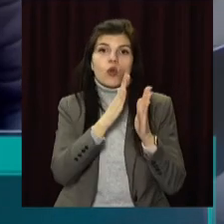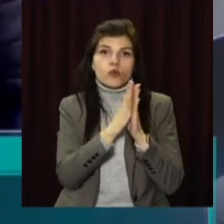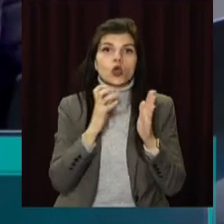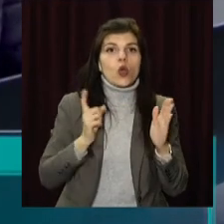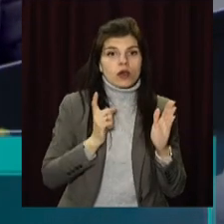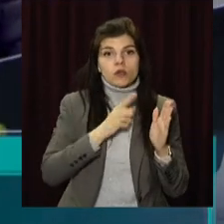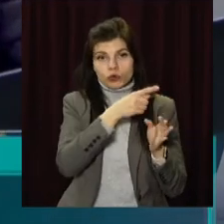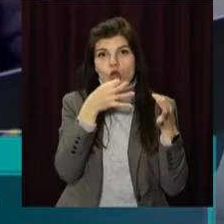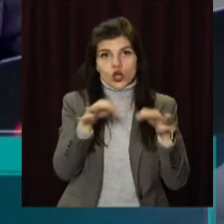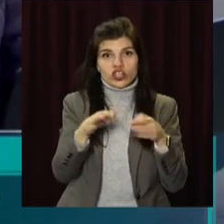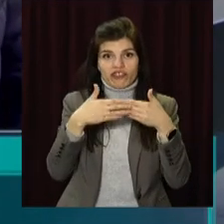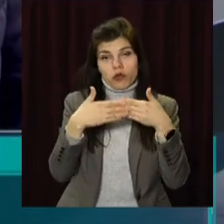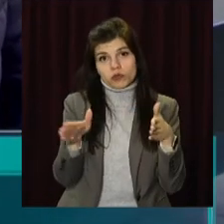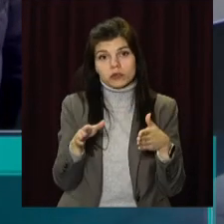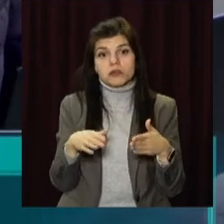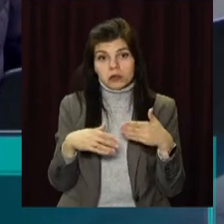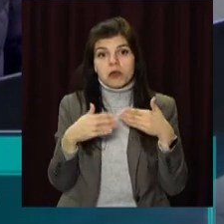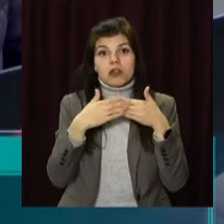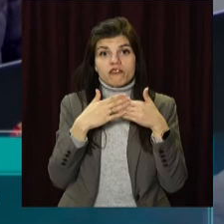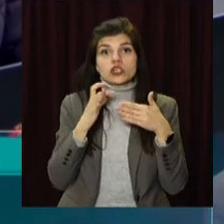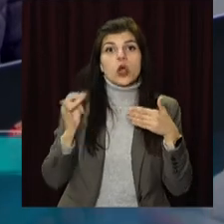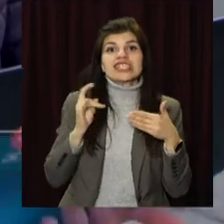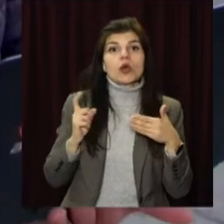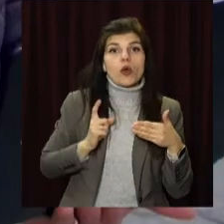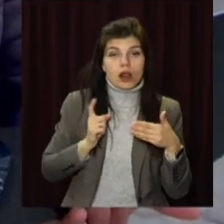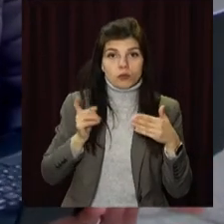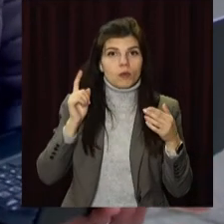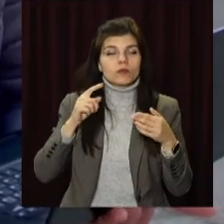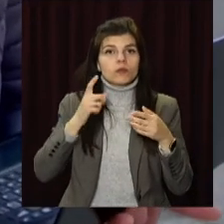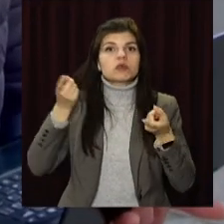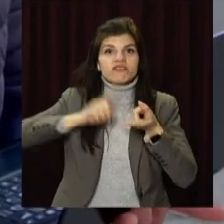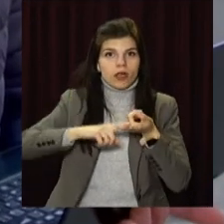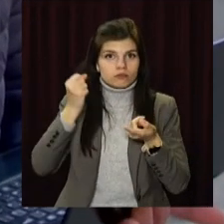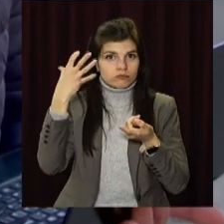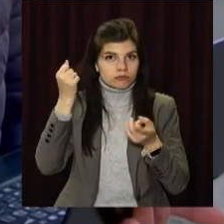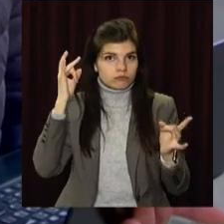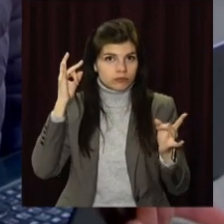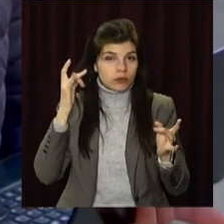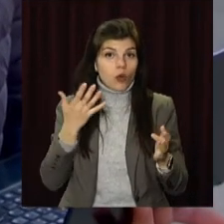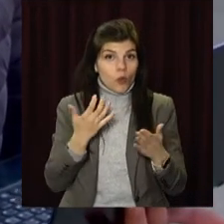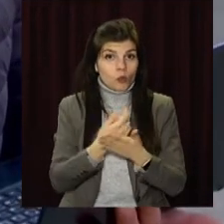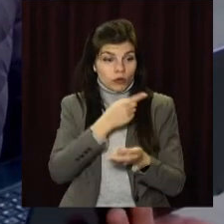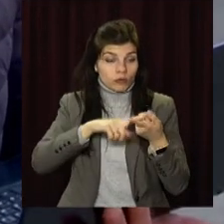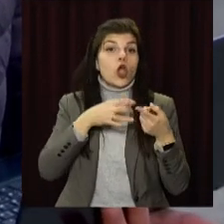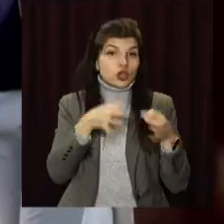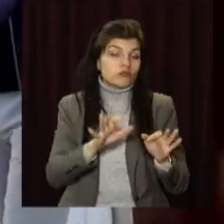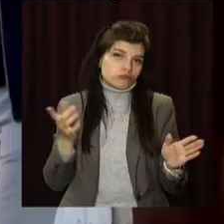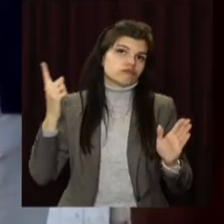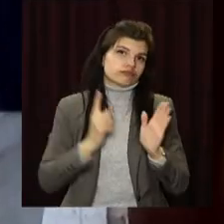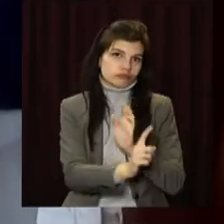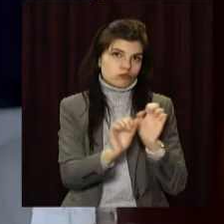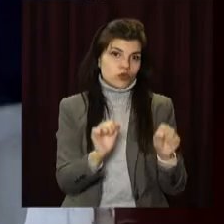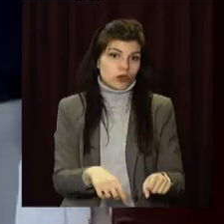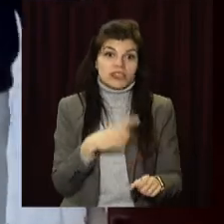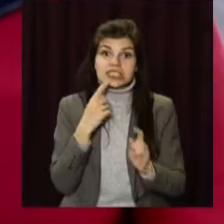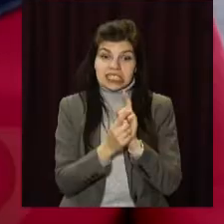охорони дану двері. Дверь снимается с охраны, и человек по своему ключу может только попасть в эту дверь. Змінам